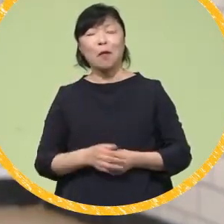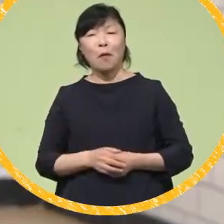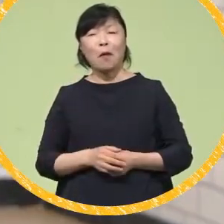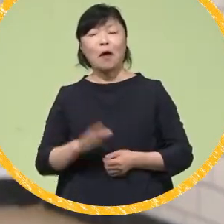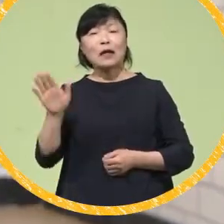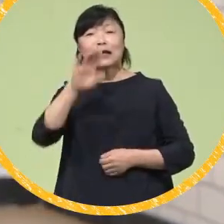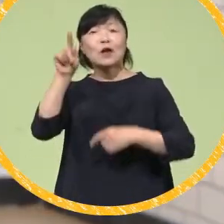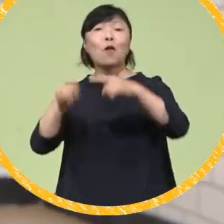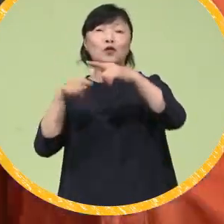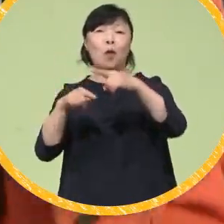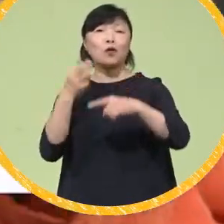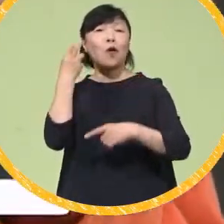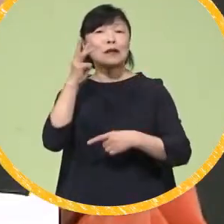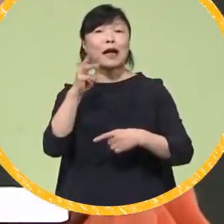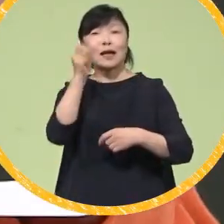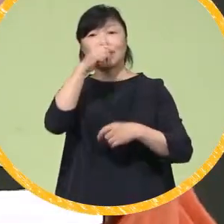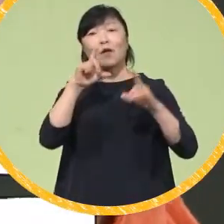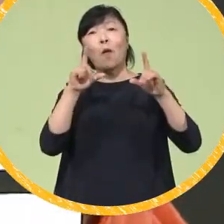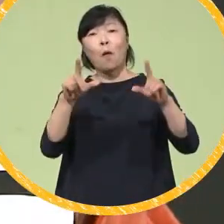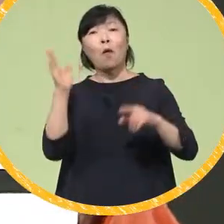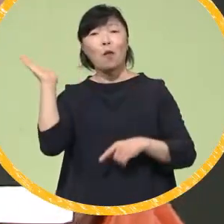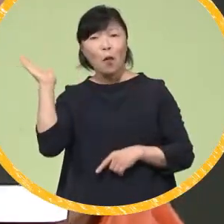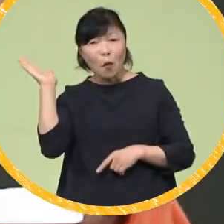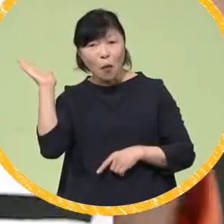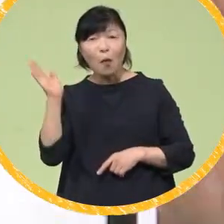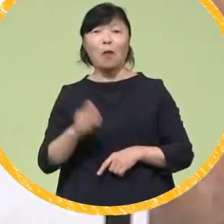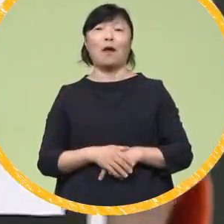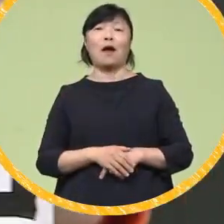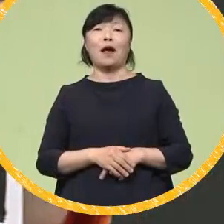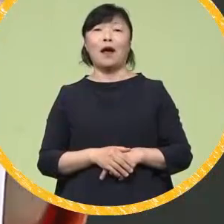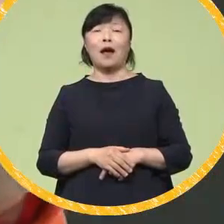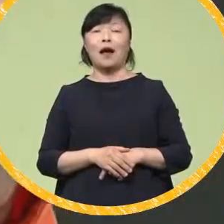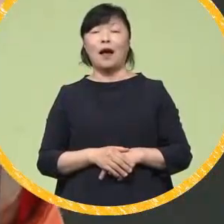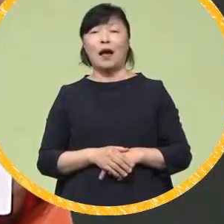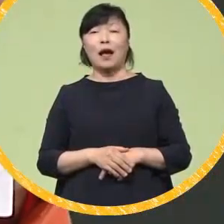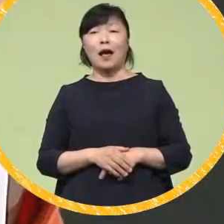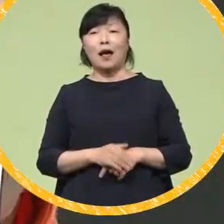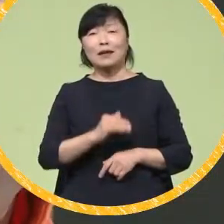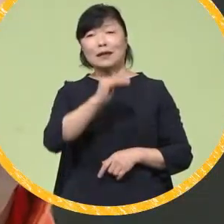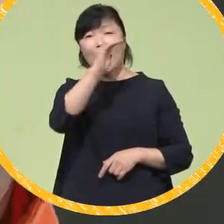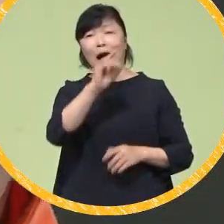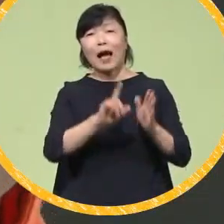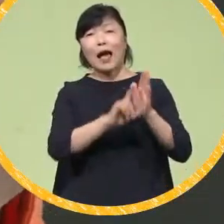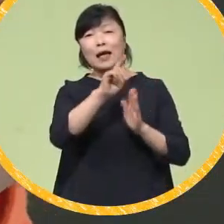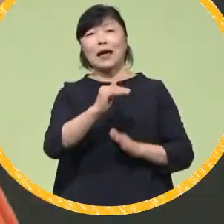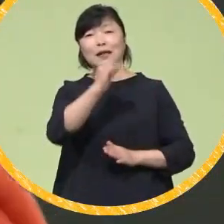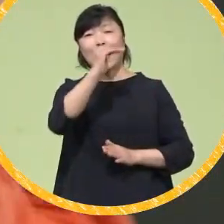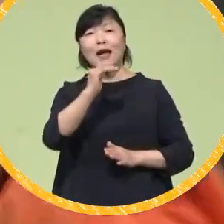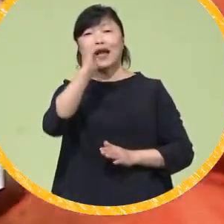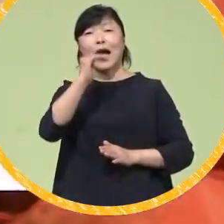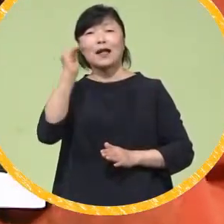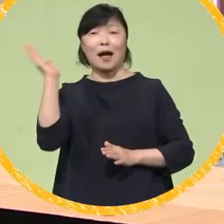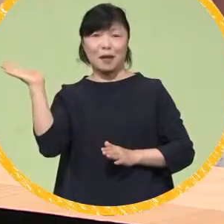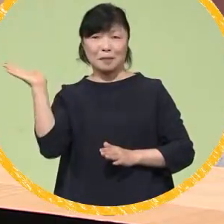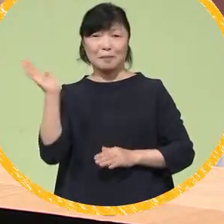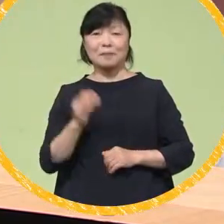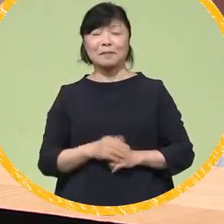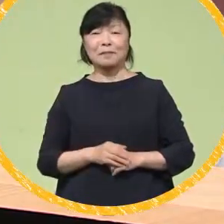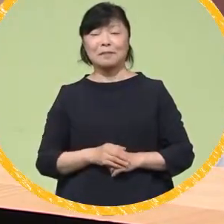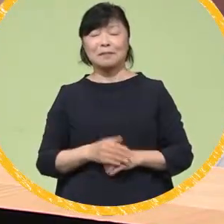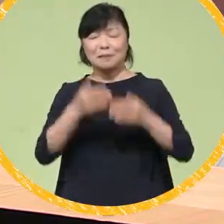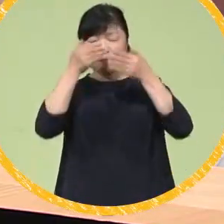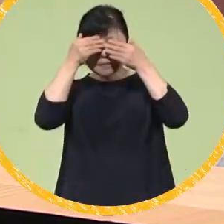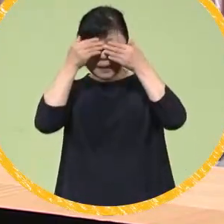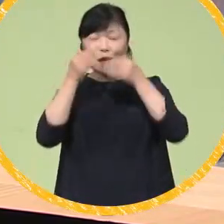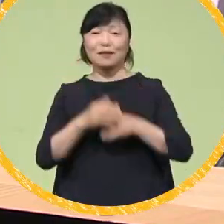象庁が出している3ヶ月予報を見ましても、平年よりも高い高い高い、平均気温高い予想となっているんです。 見たく